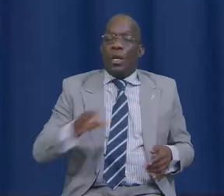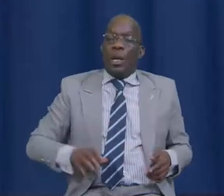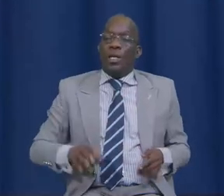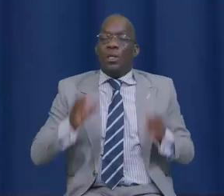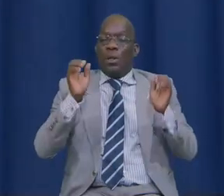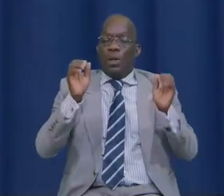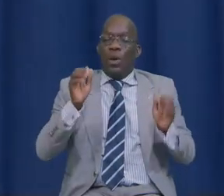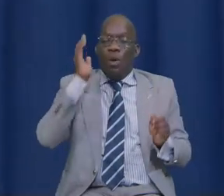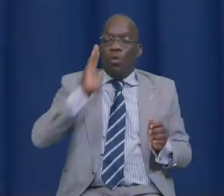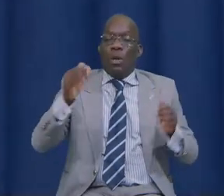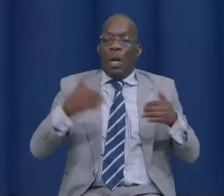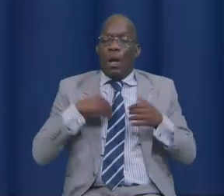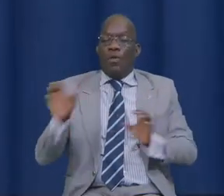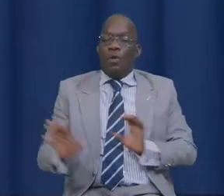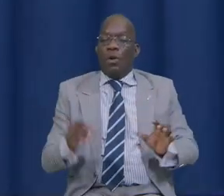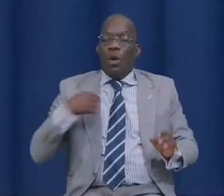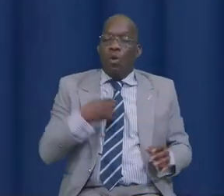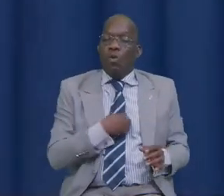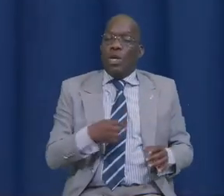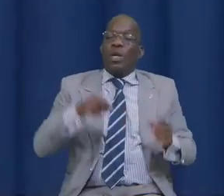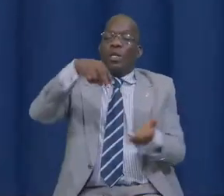fait, nous sommes maintenant